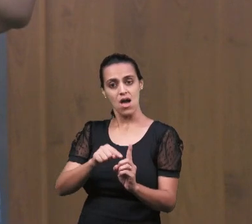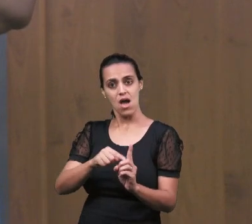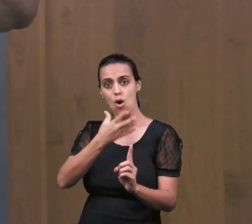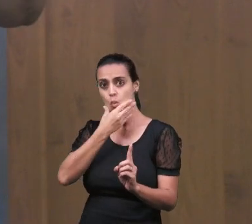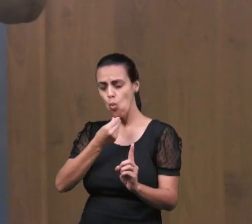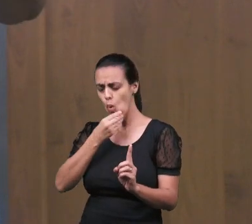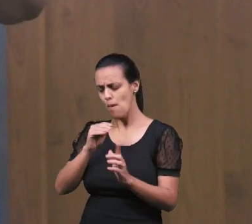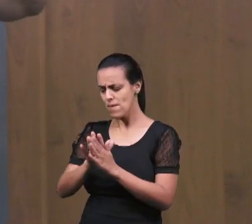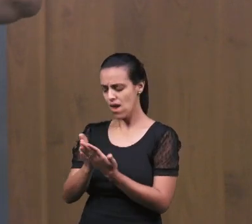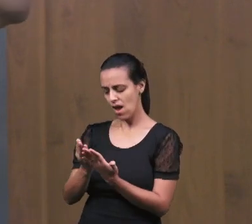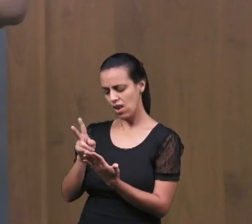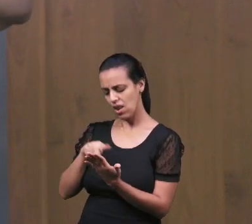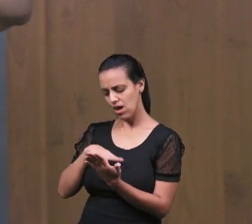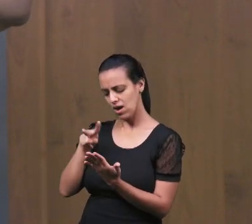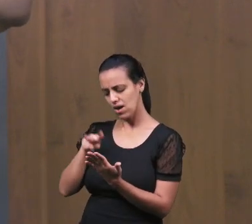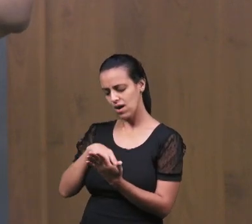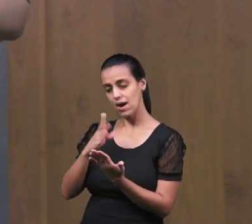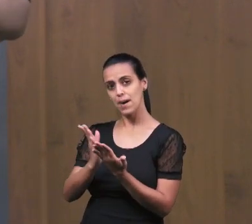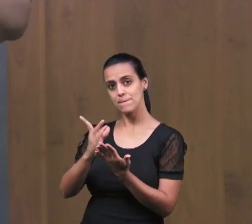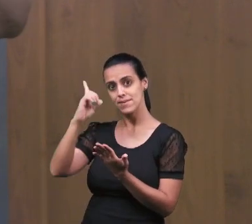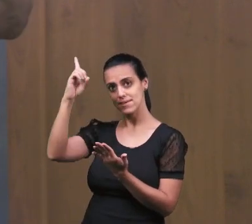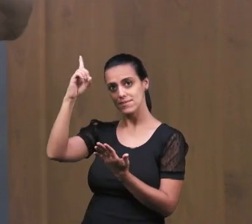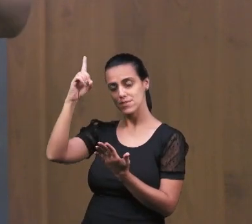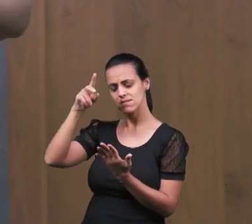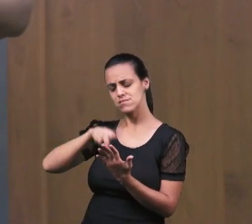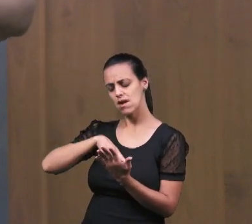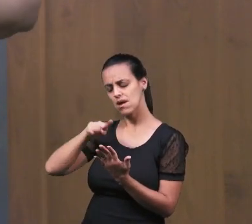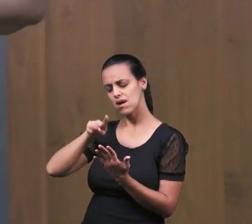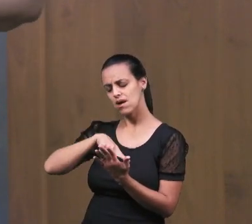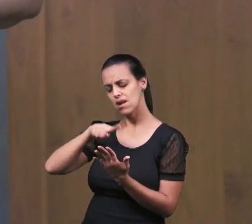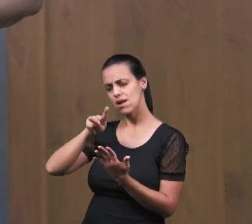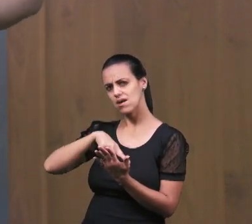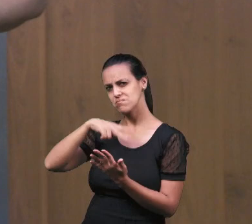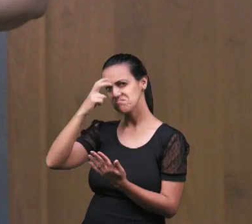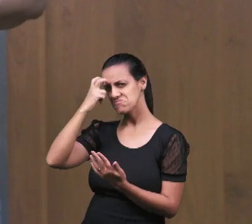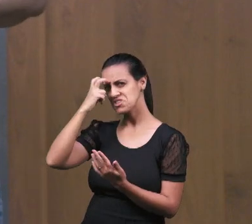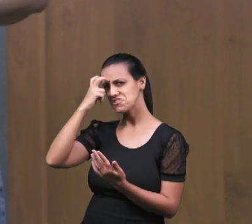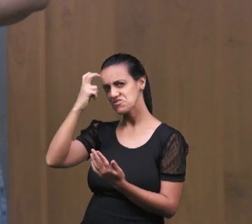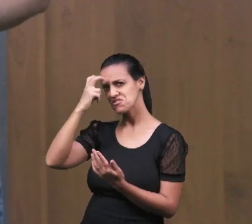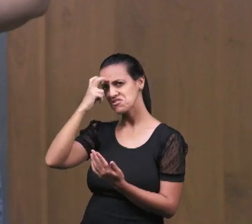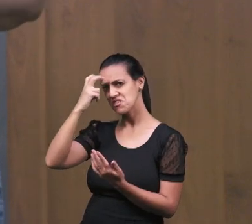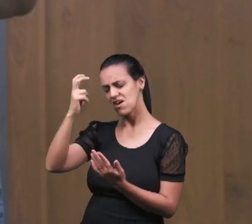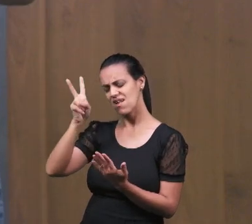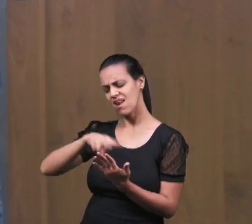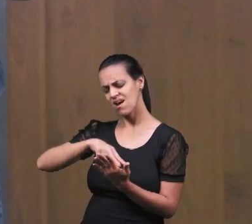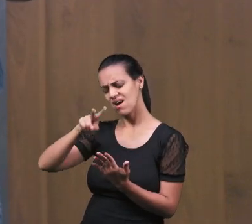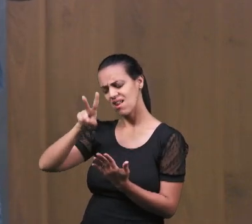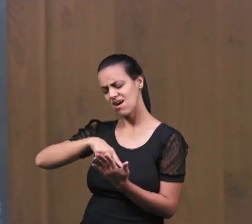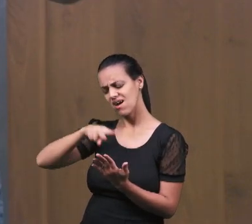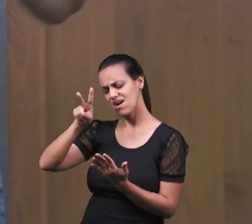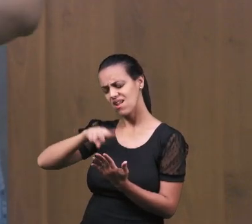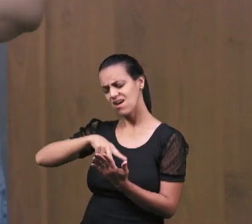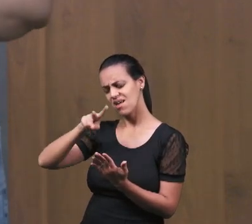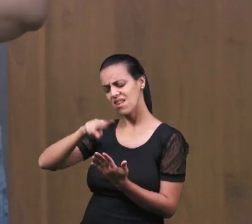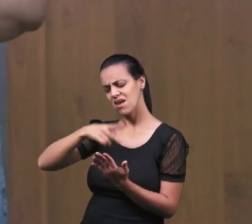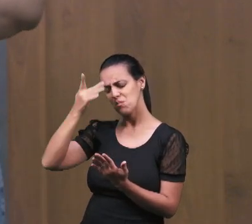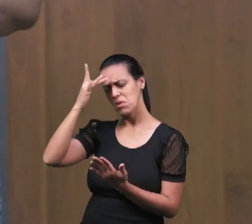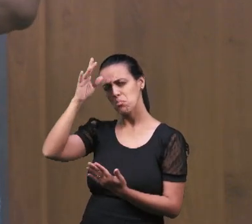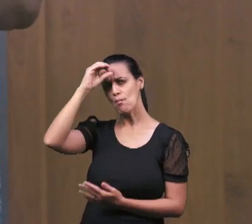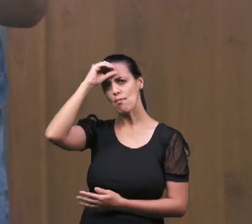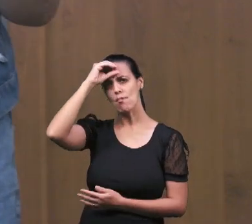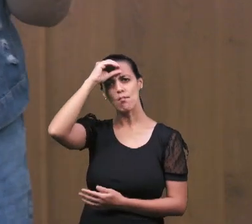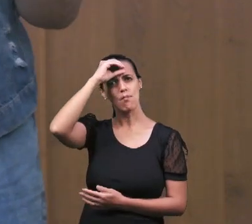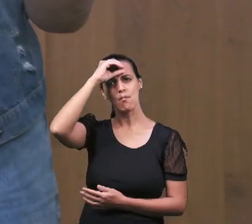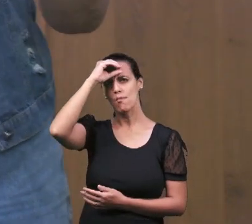approche de ce char. Philippe est allé, il s'est approché de la